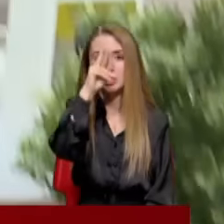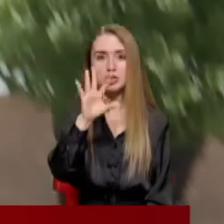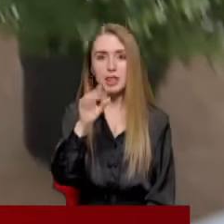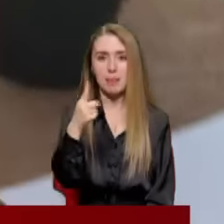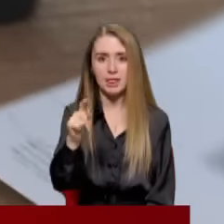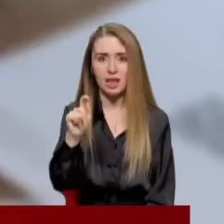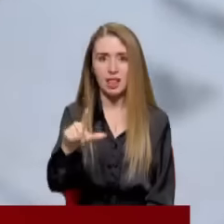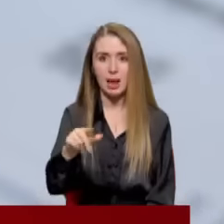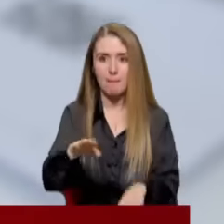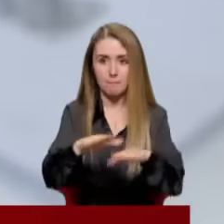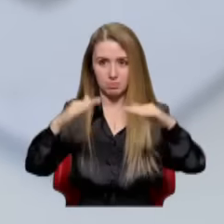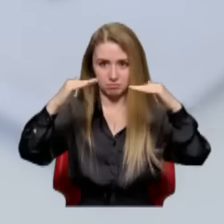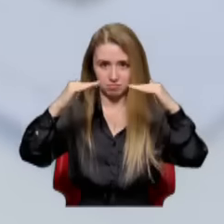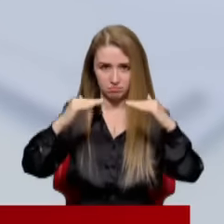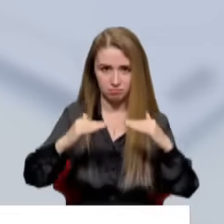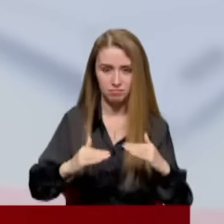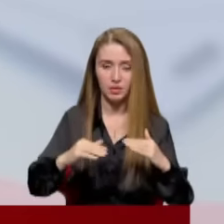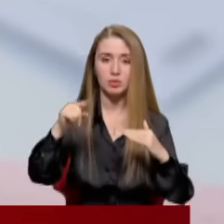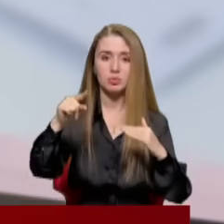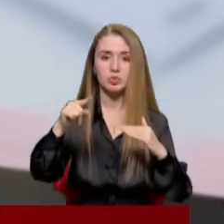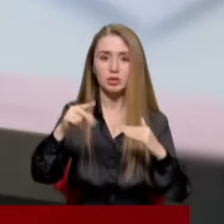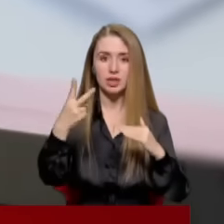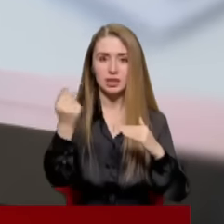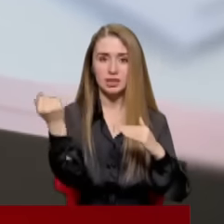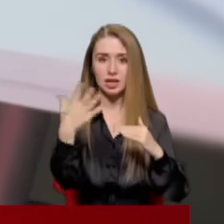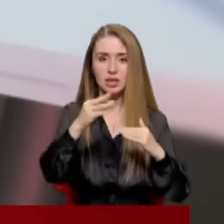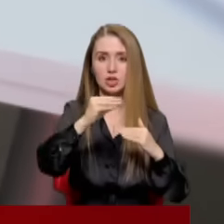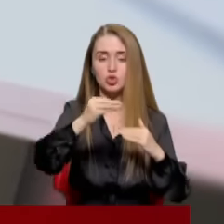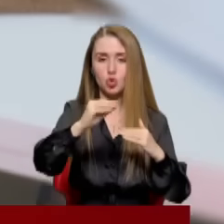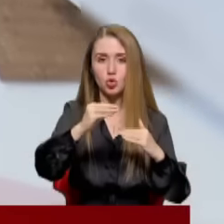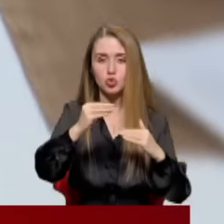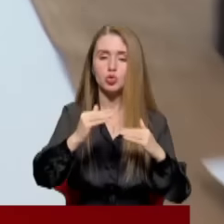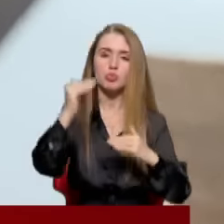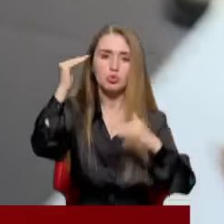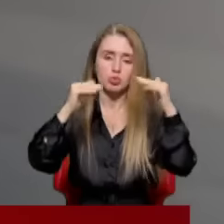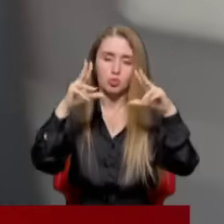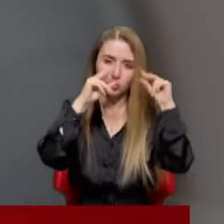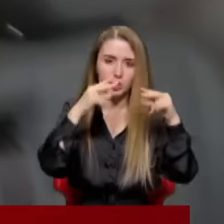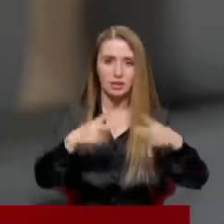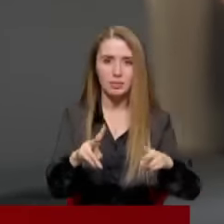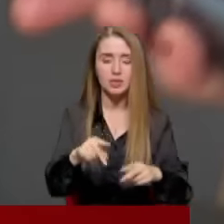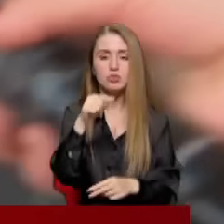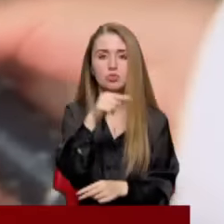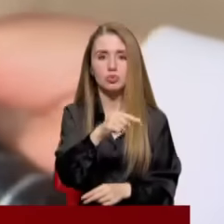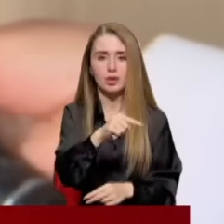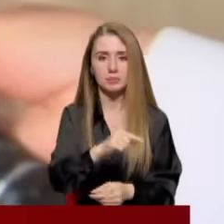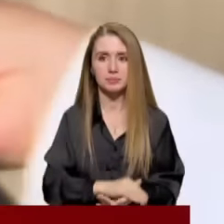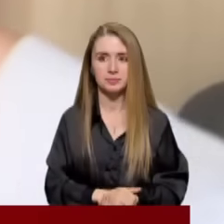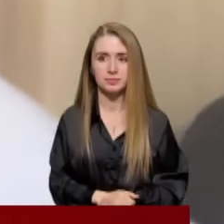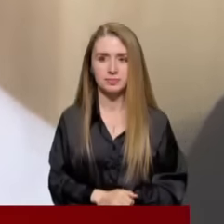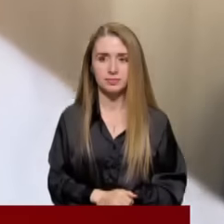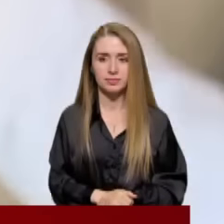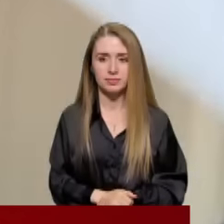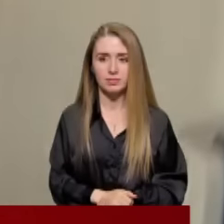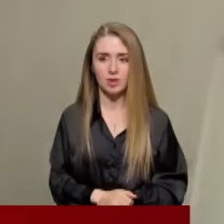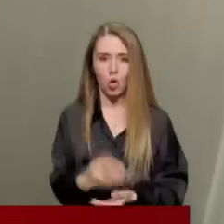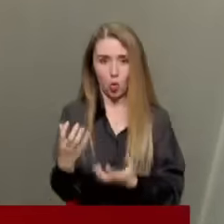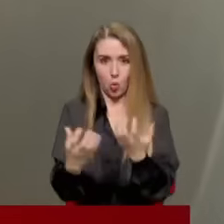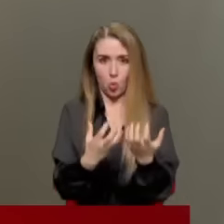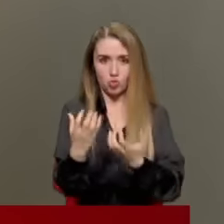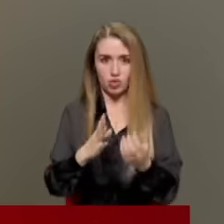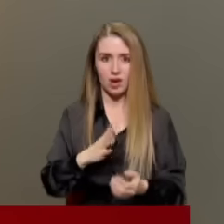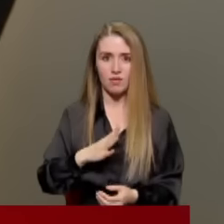lira. Masamız aşağı iniyor ve burada 2 tane çocuk veya yetişkin de yatabilir. Şurada bir ocağımız